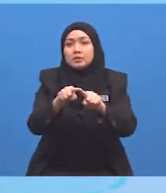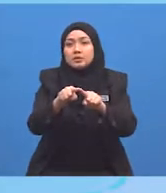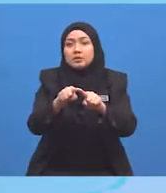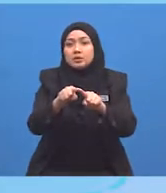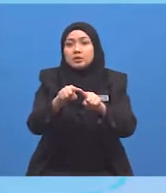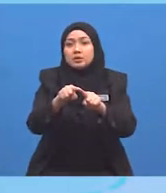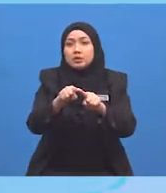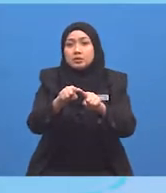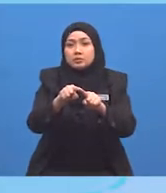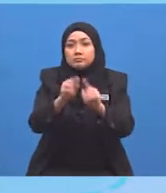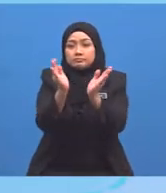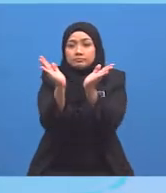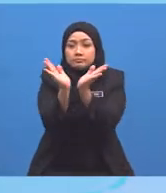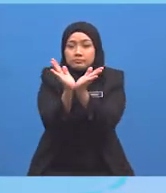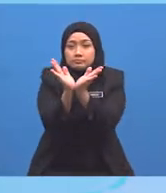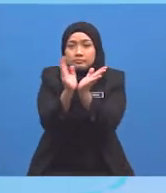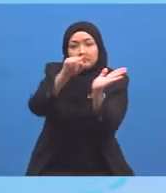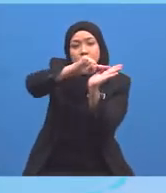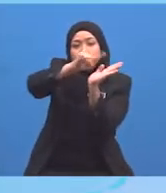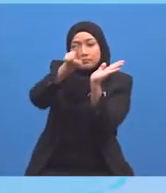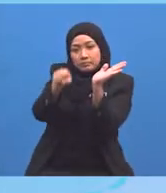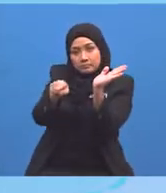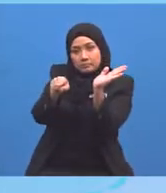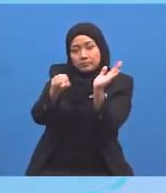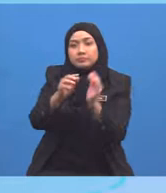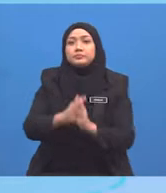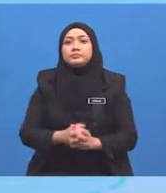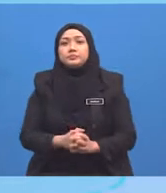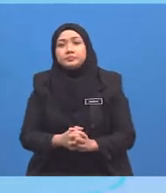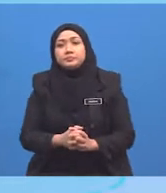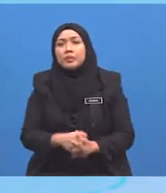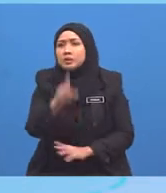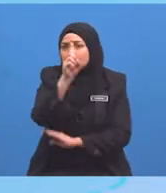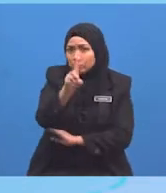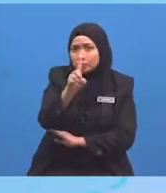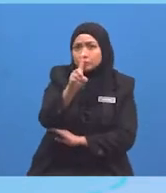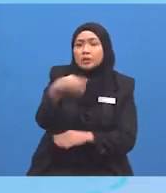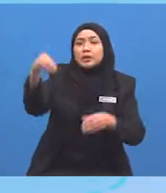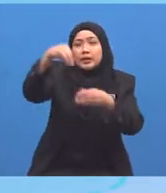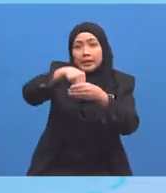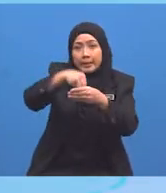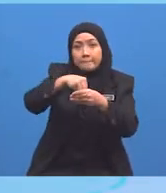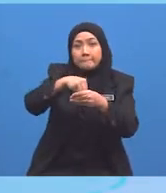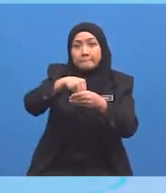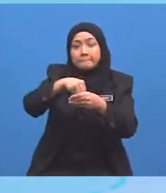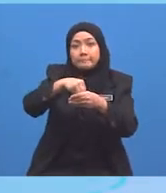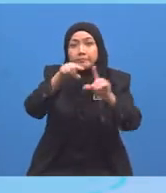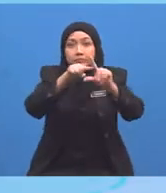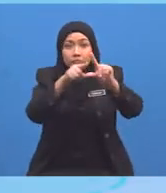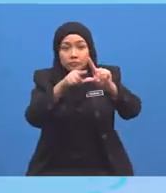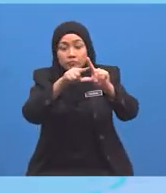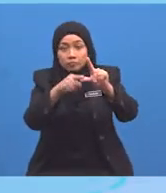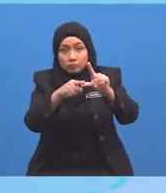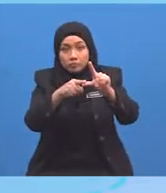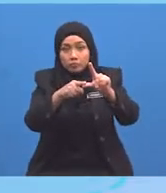cakar, di mana satu daripada sudut dalam segitiga ialah sudut